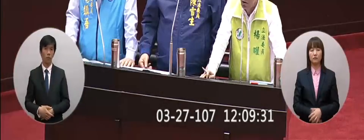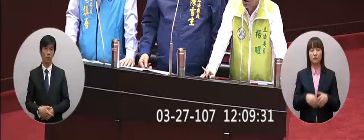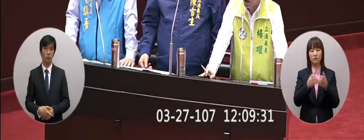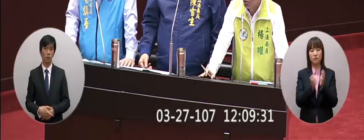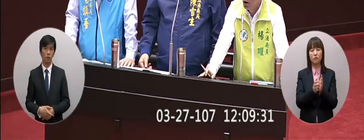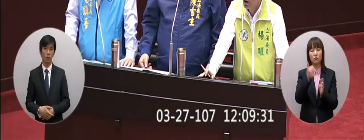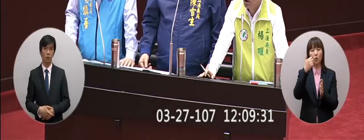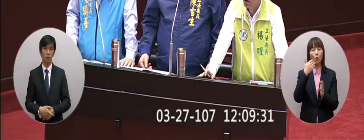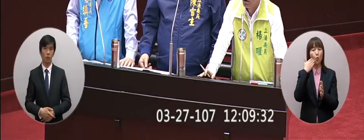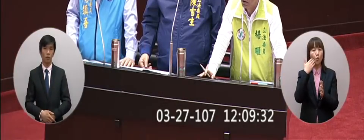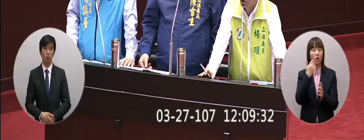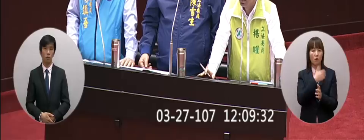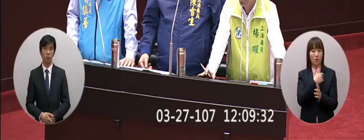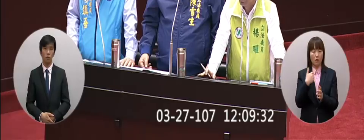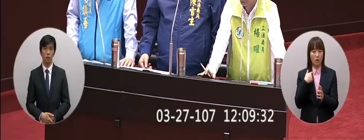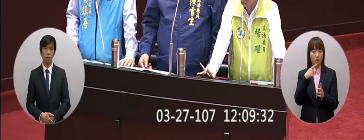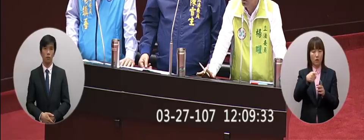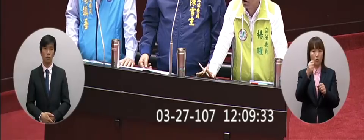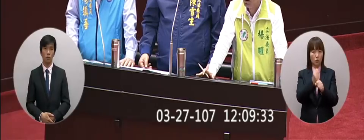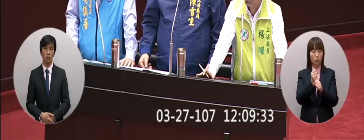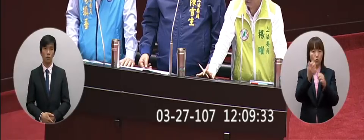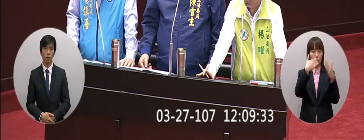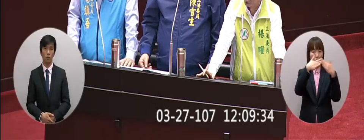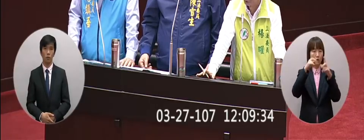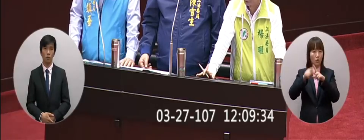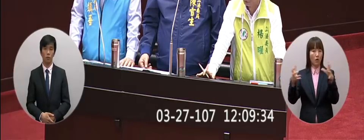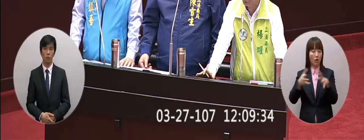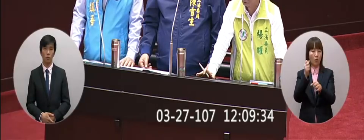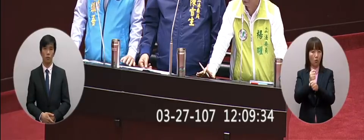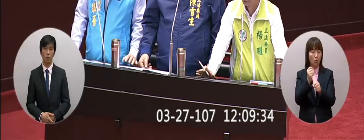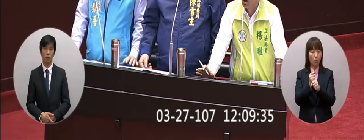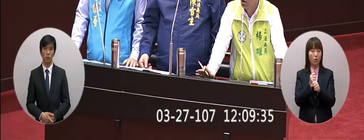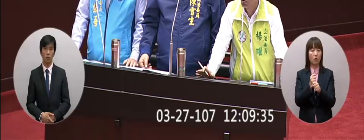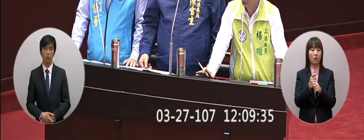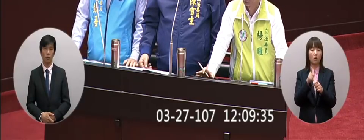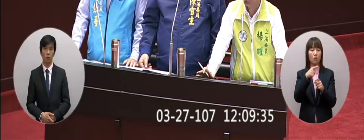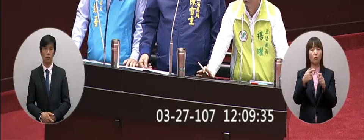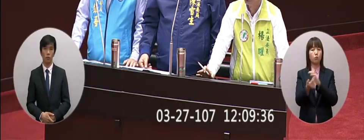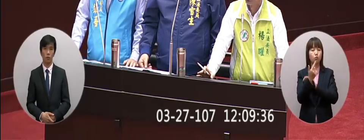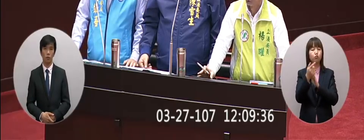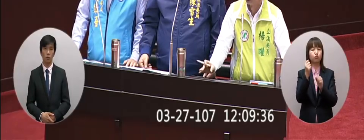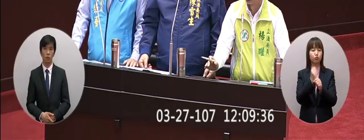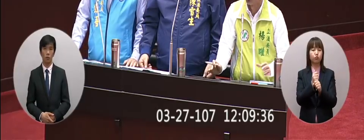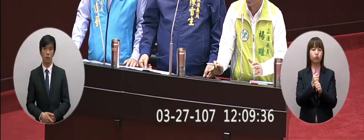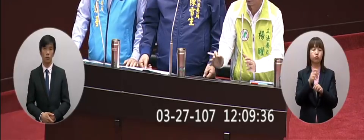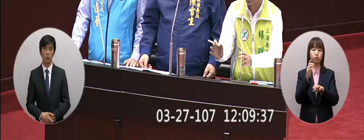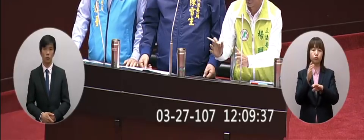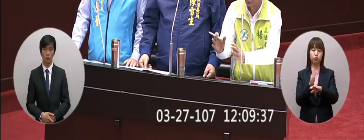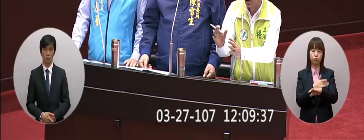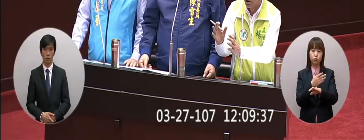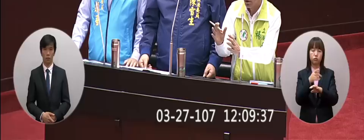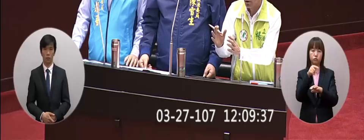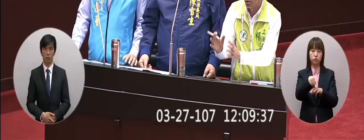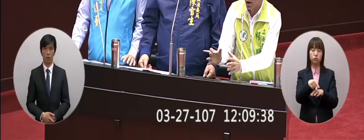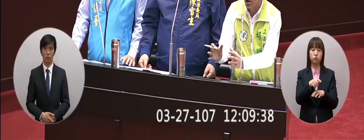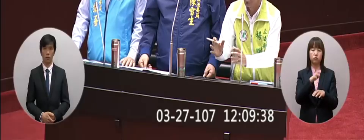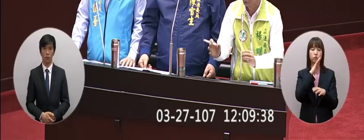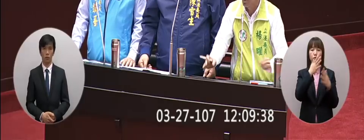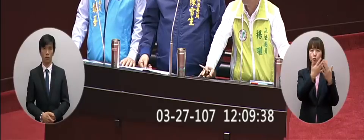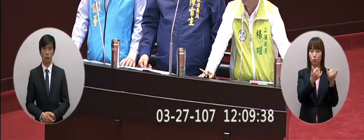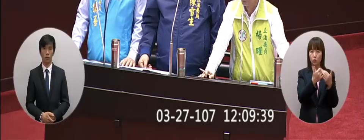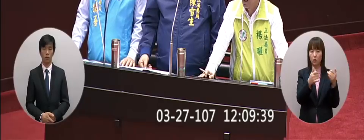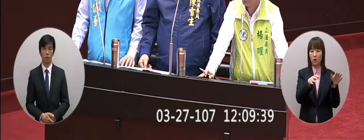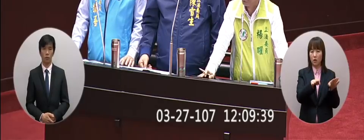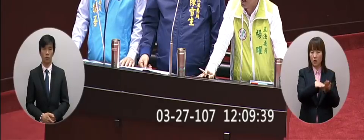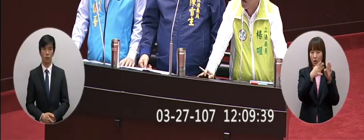长，是假如可以实施建教合作的，我们就尽可能实施建教合作，因为从他学生